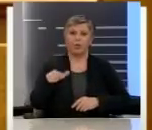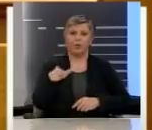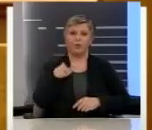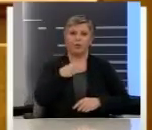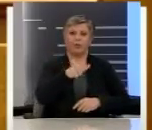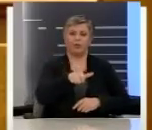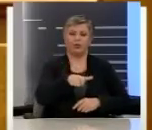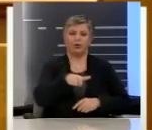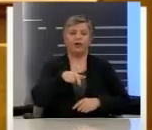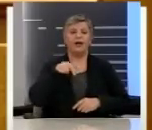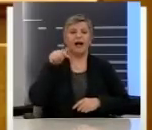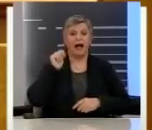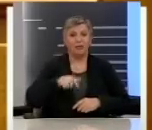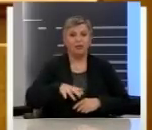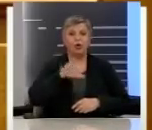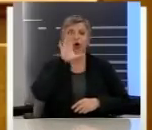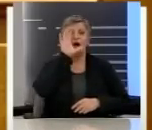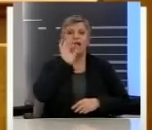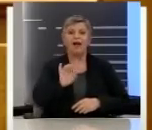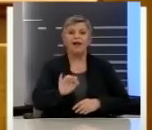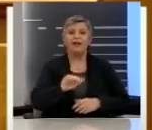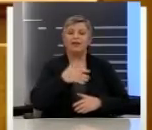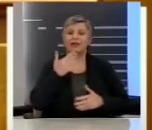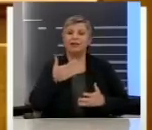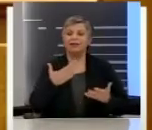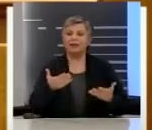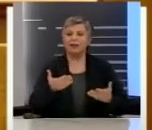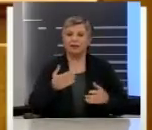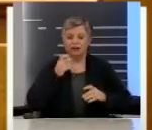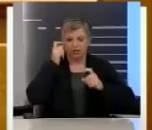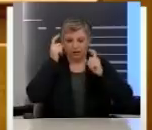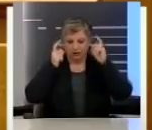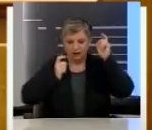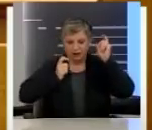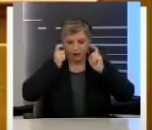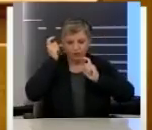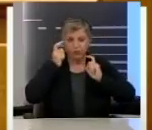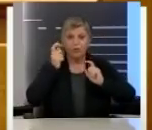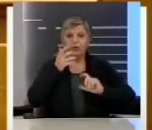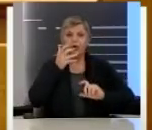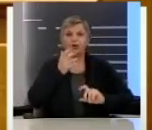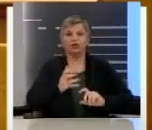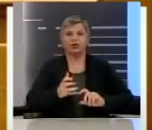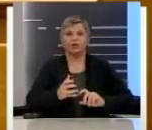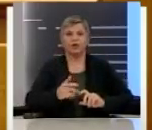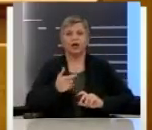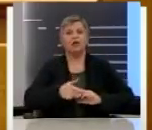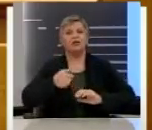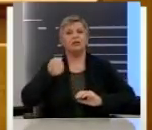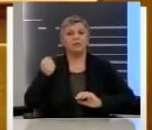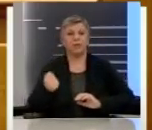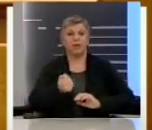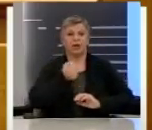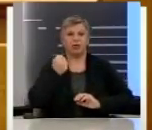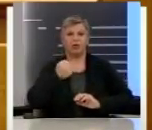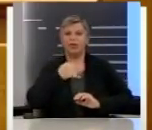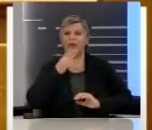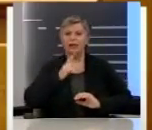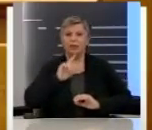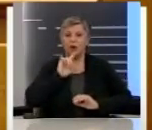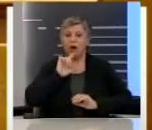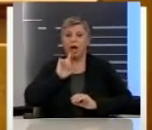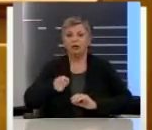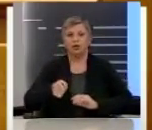ότι ξεπερνά τις κομματικές οριοθετήσεις και τις πειθαρχίες. Και κάποια στιγμή και